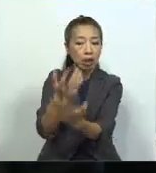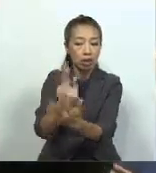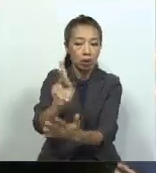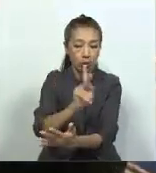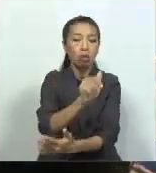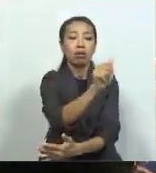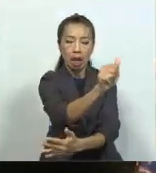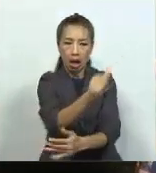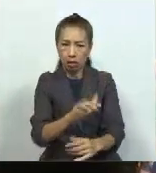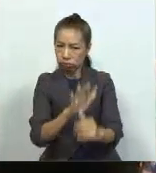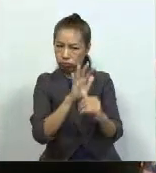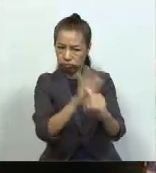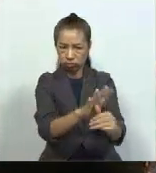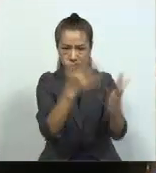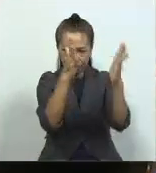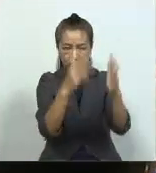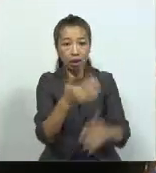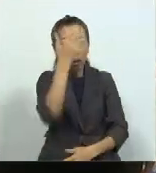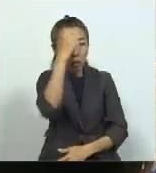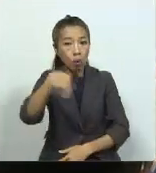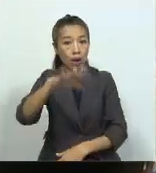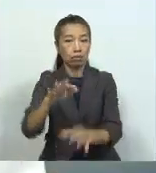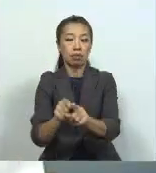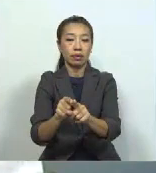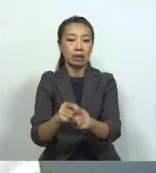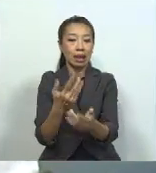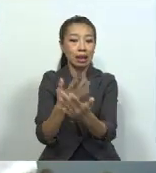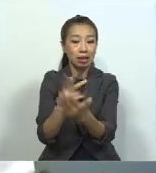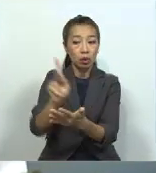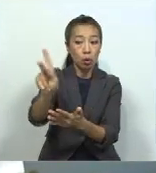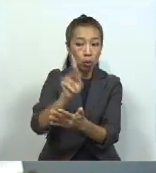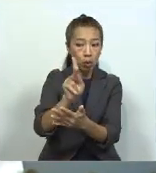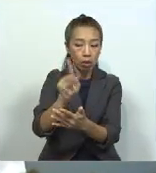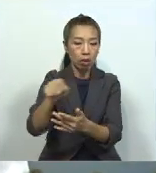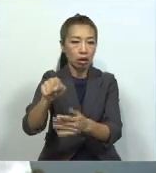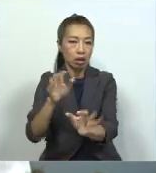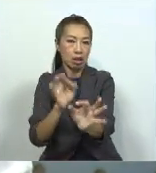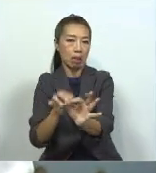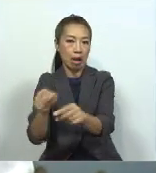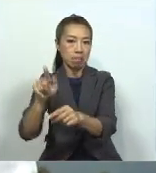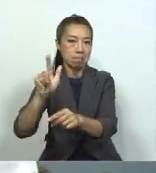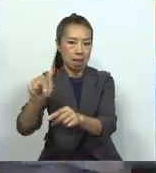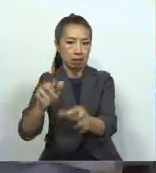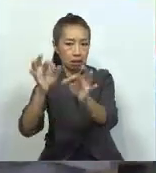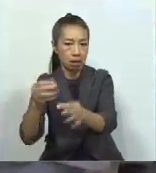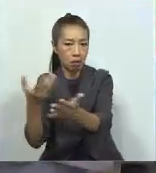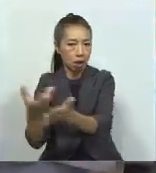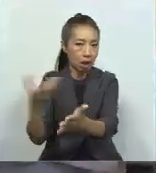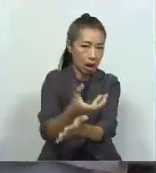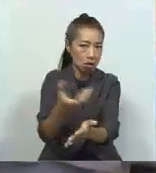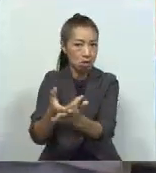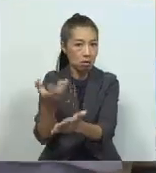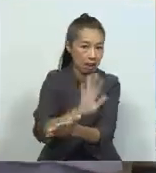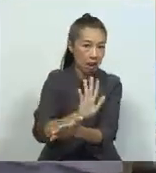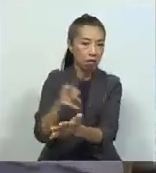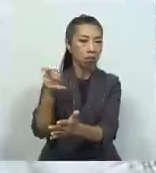แต่อย่างใดเพราะว่าการอนุมัติสินเชื่อจะขึ้นอยู่กับการพิจารณาของสถาบันการเงินจึงขอให้ประชาชนอย่า